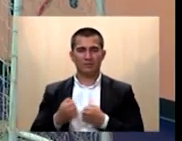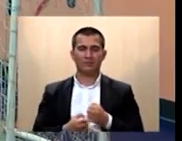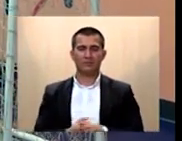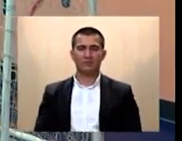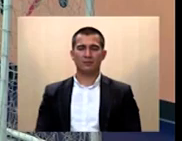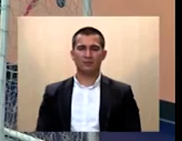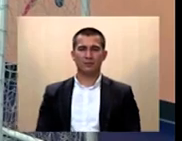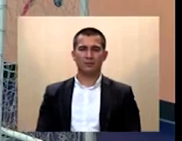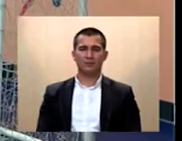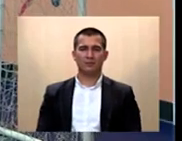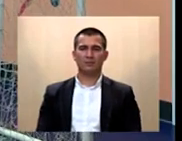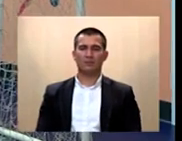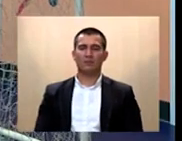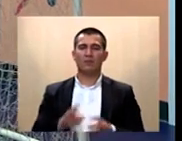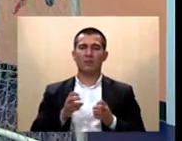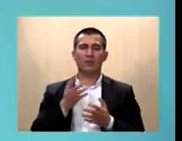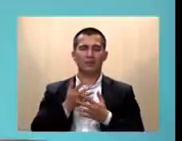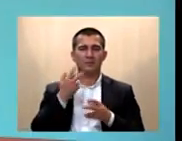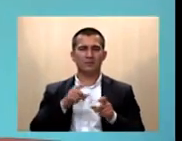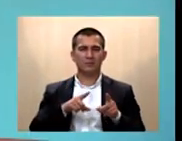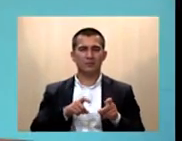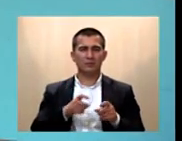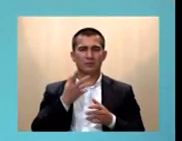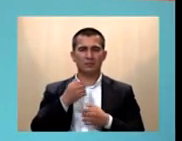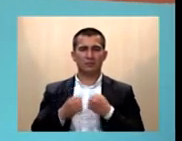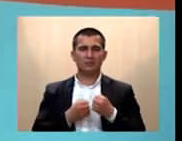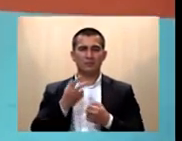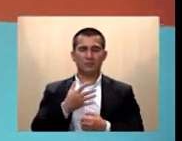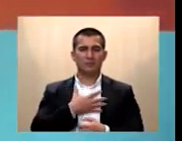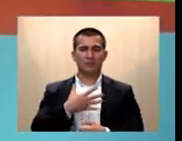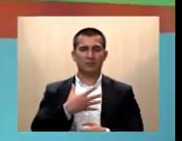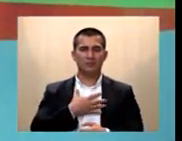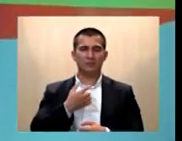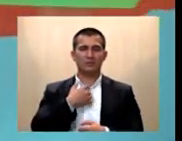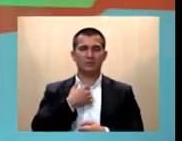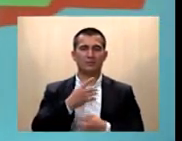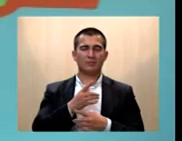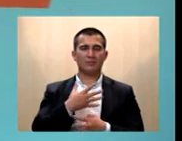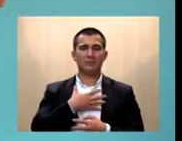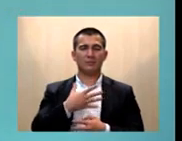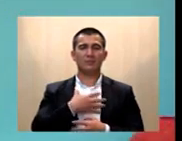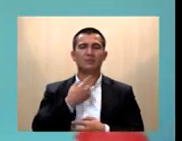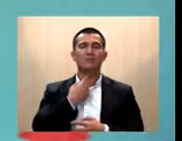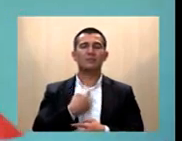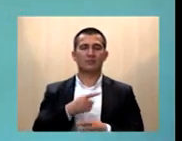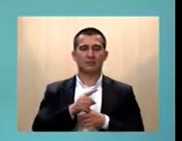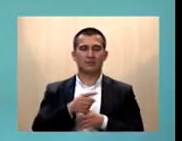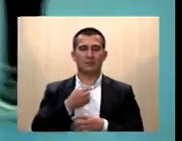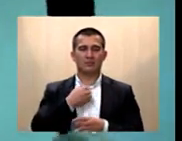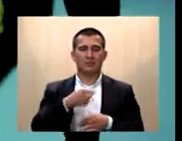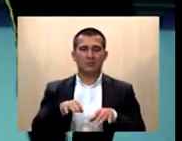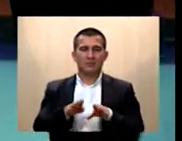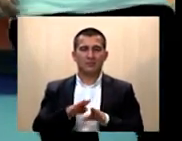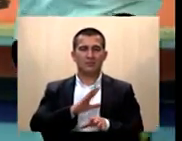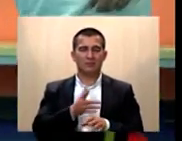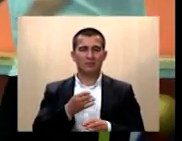Yugurish jarayonlarida nimalarga e'tibor berish kerak? Nafas olish ritmimizga alohida e'tibor beramiz. To'g'ri nafas